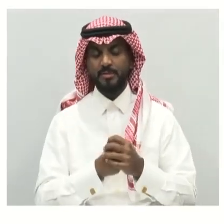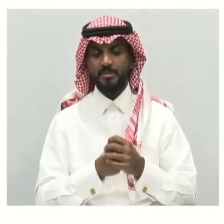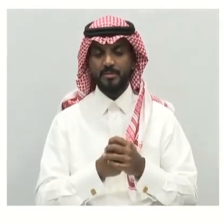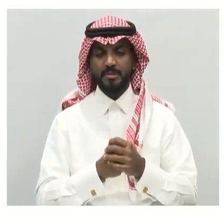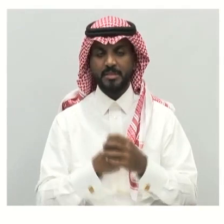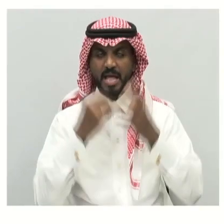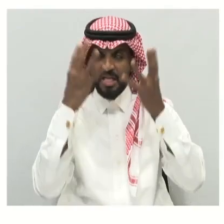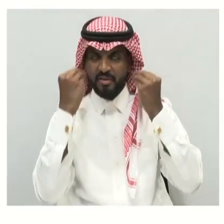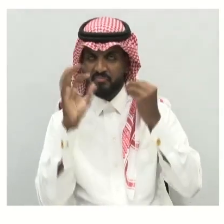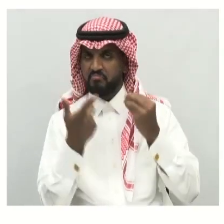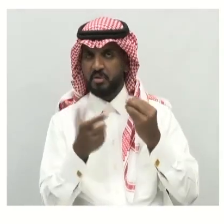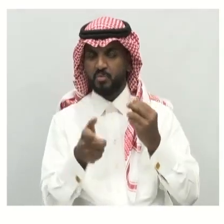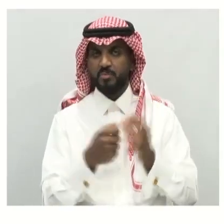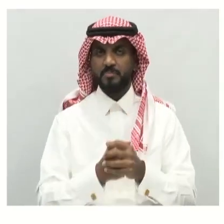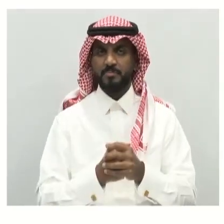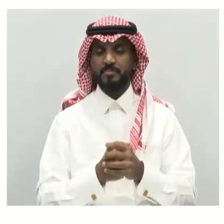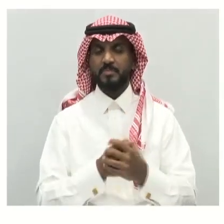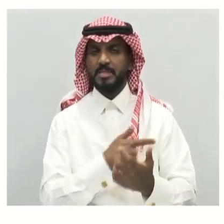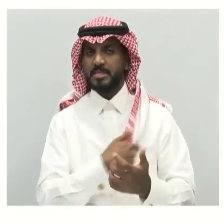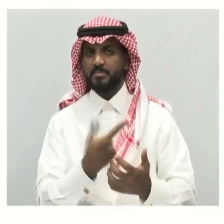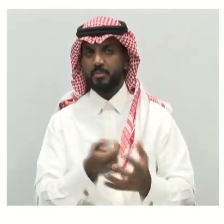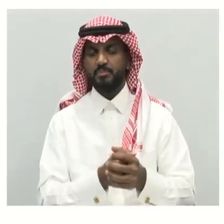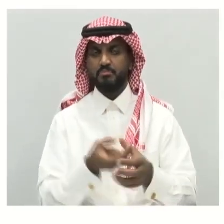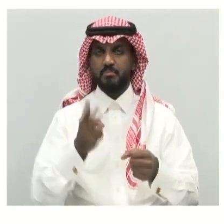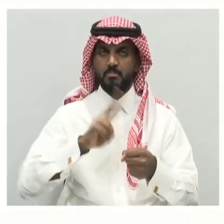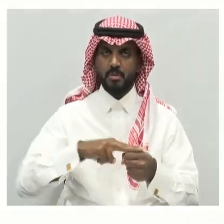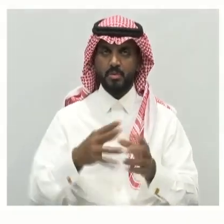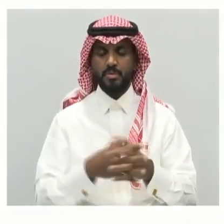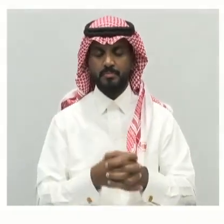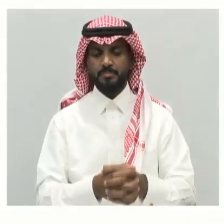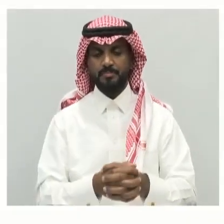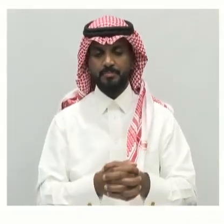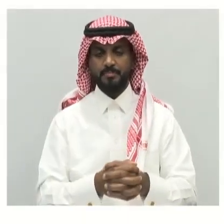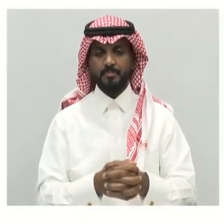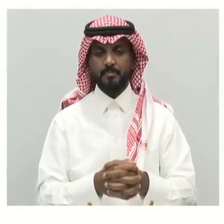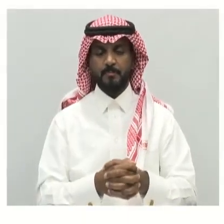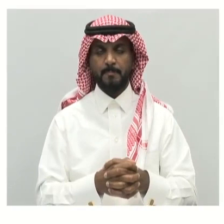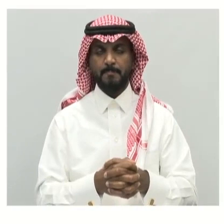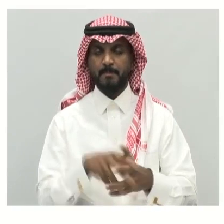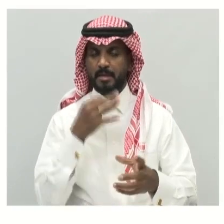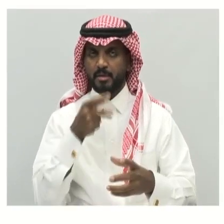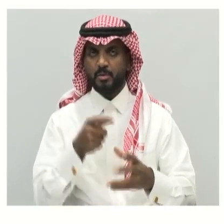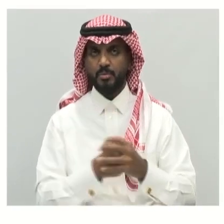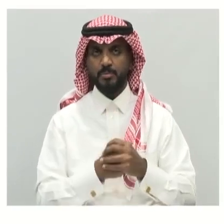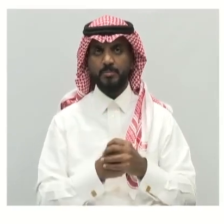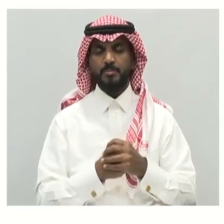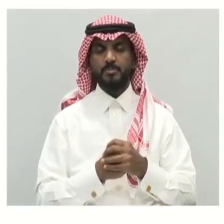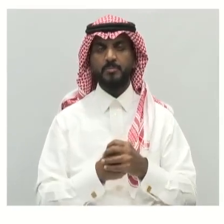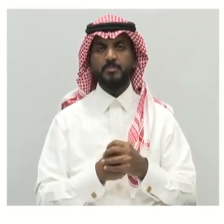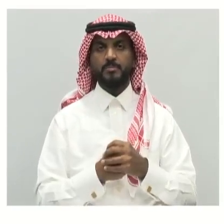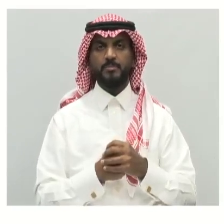نتعرف عليهما الان ايضا مره اخرى هي يقراوا